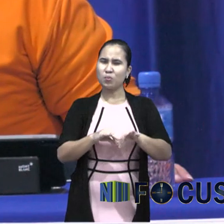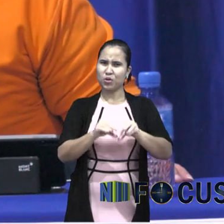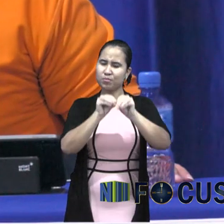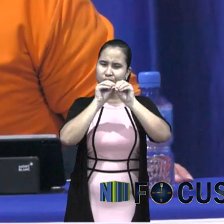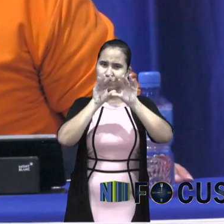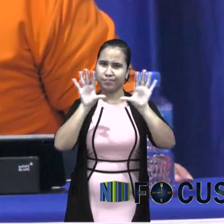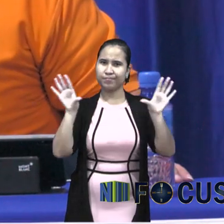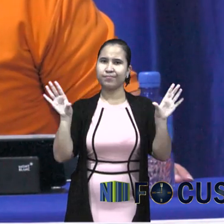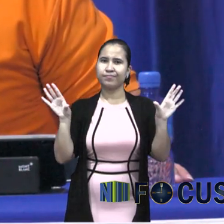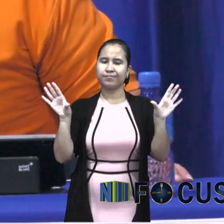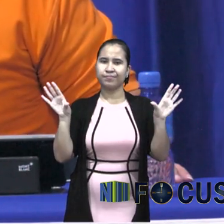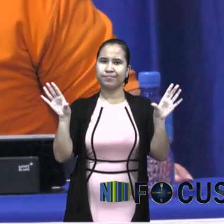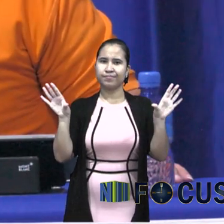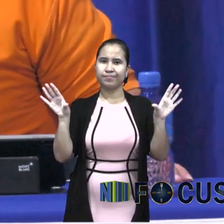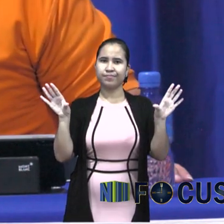delen.